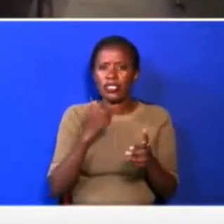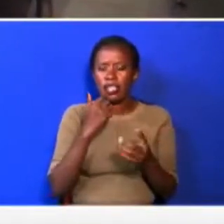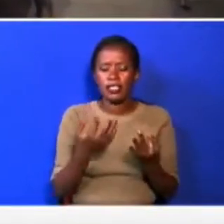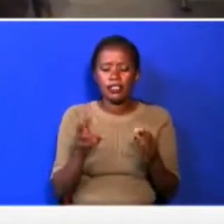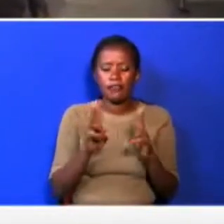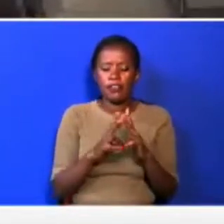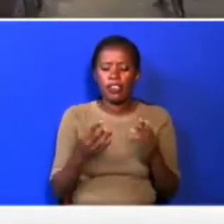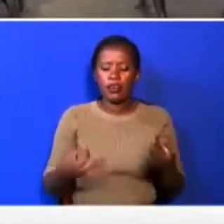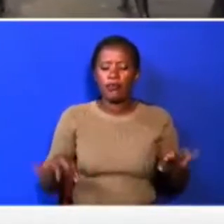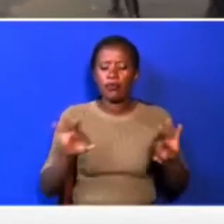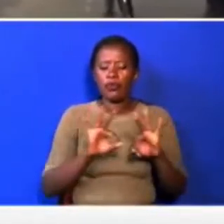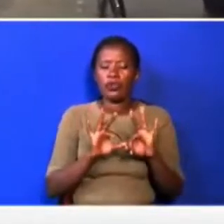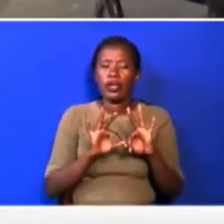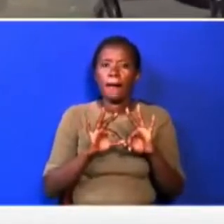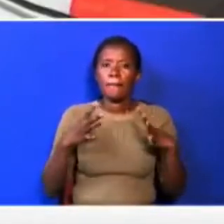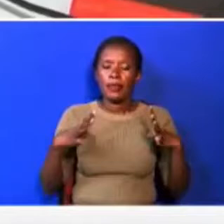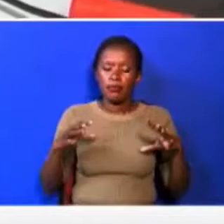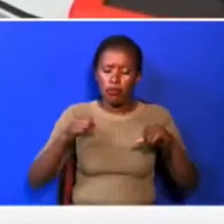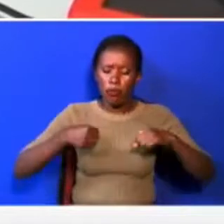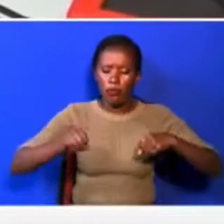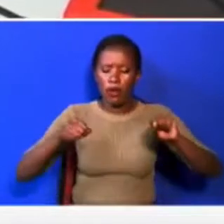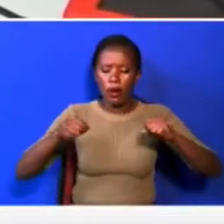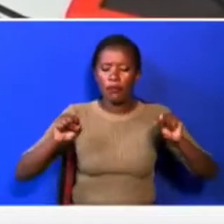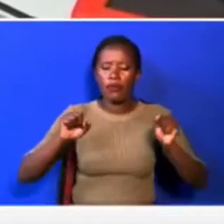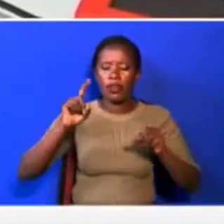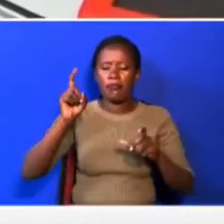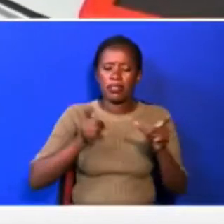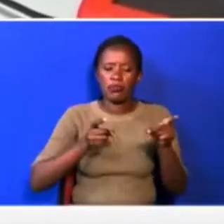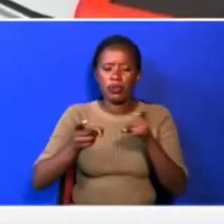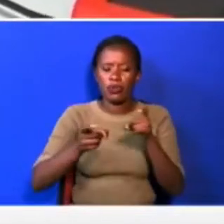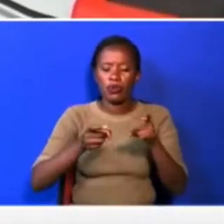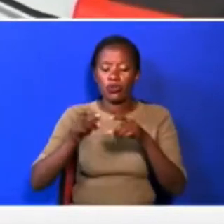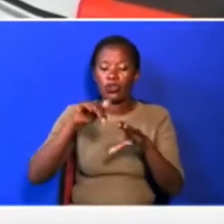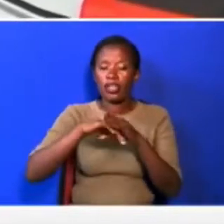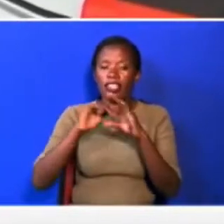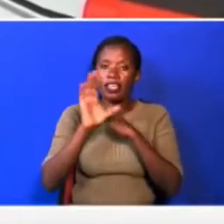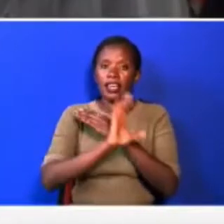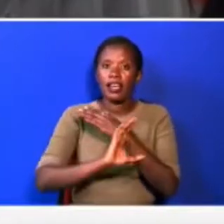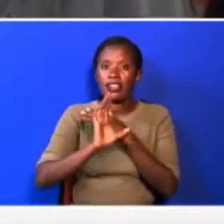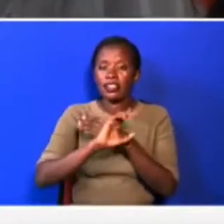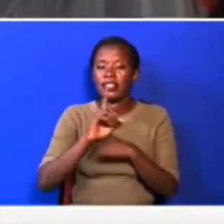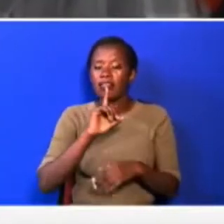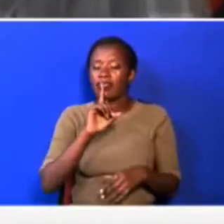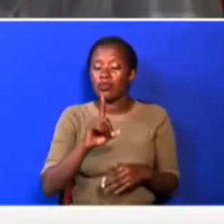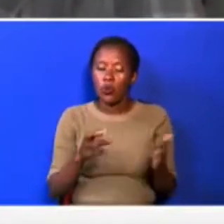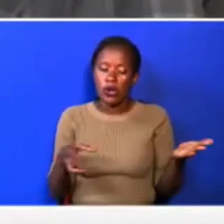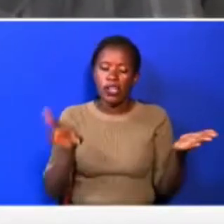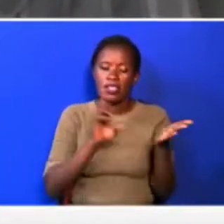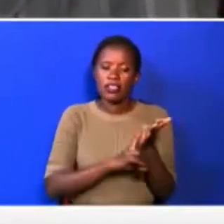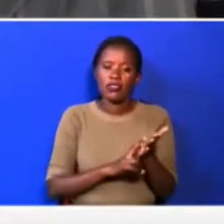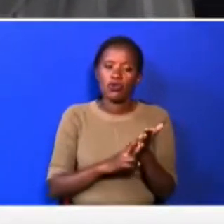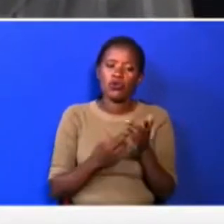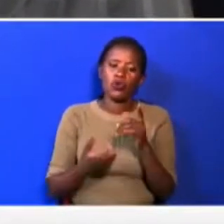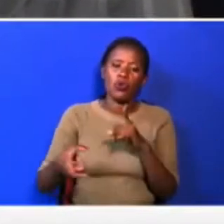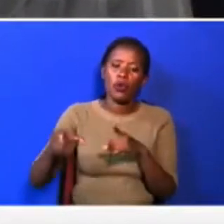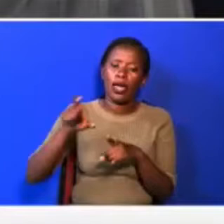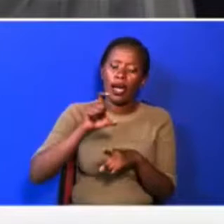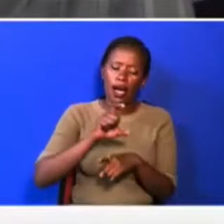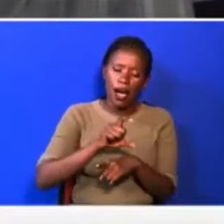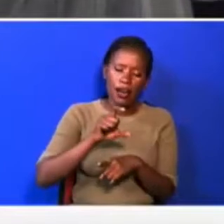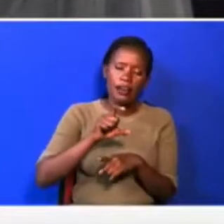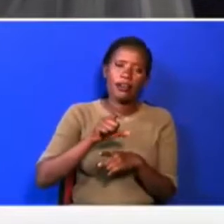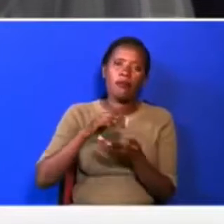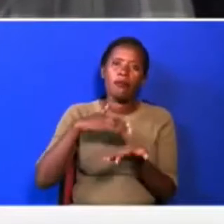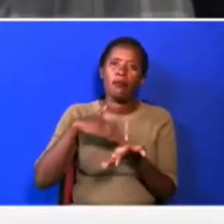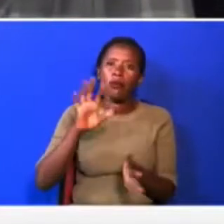akisema kwamba sekta ya waendesha bodaboda itadhibitiwa nchini na kwamba hatua hii ya usajili huenda ikaongeza mapato kwenye sekta hiyo,